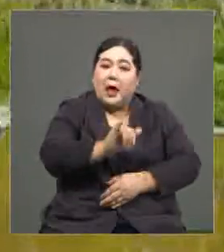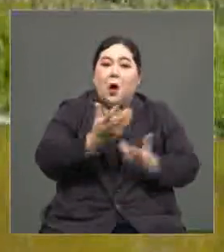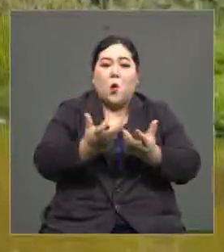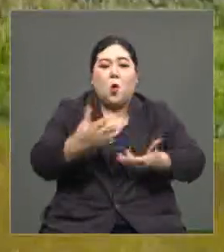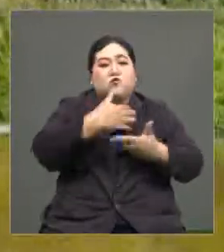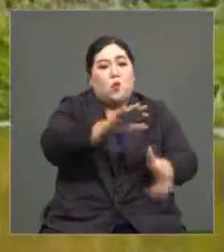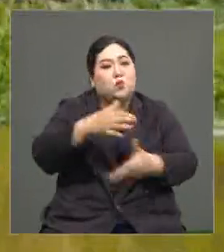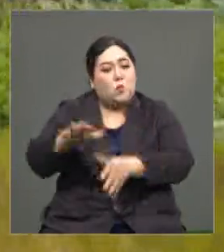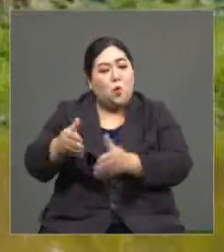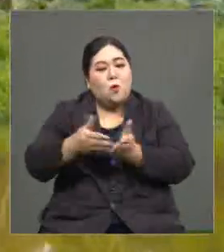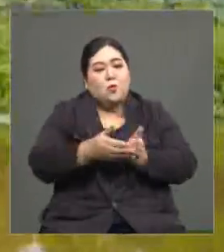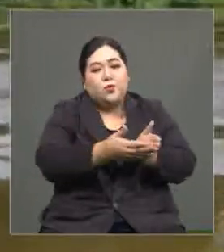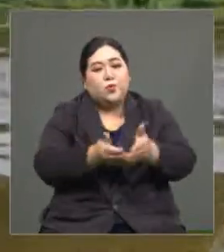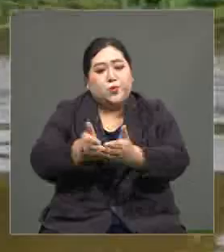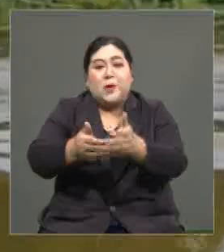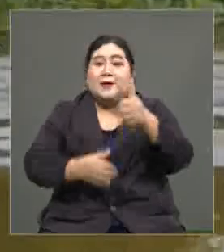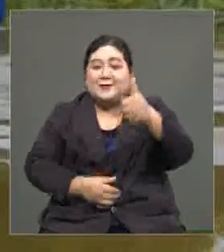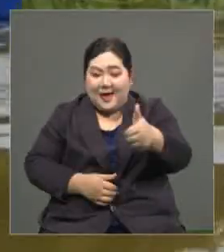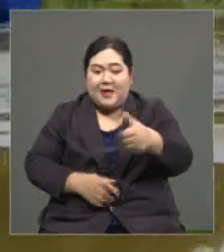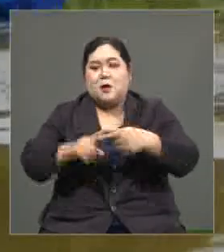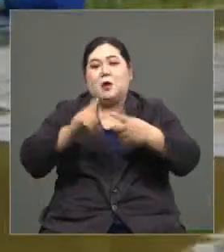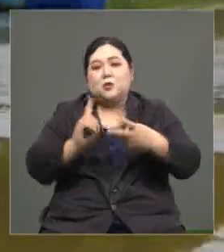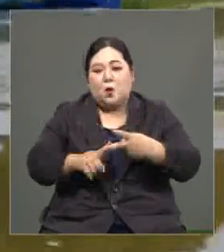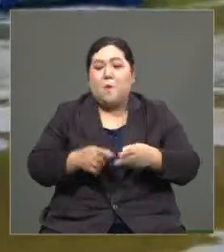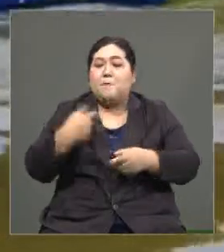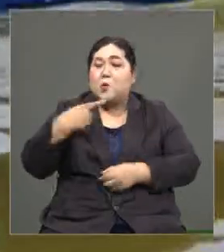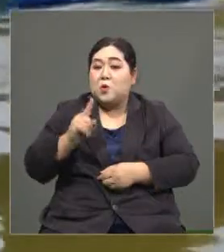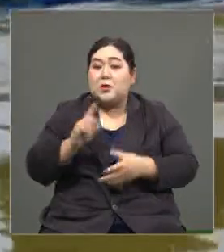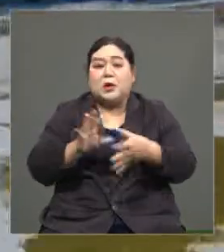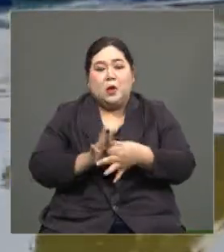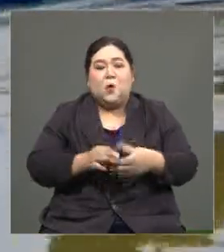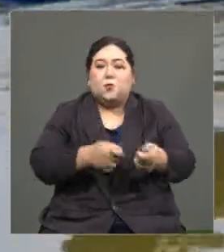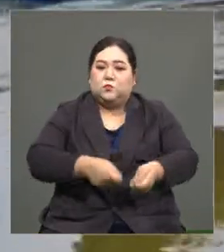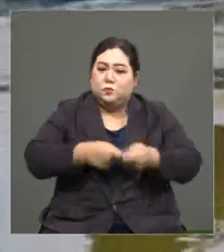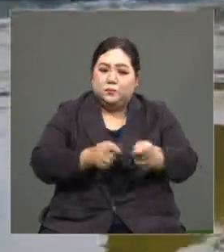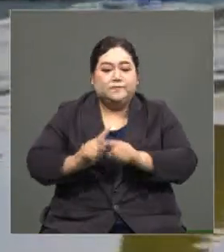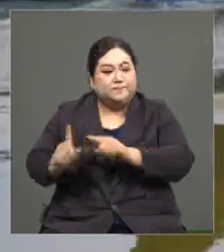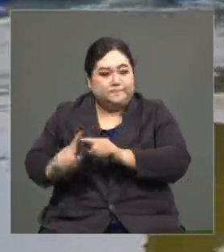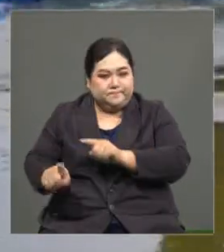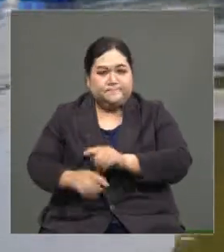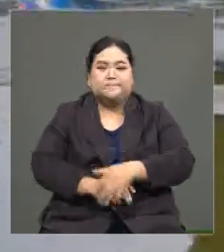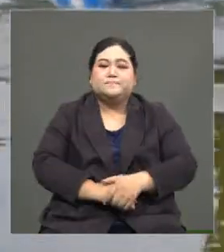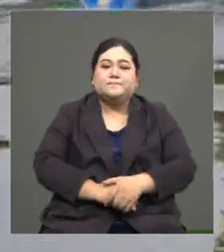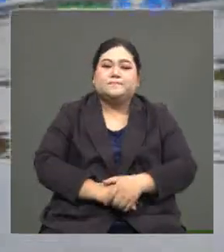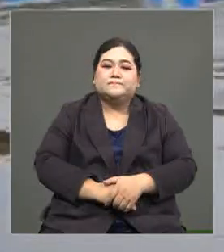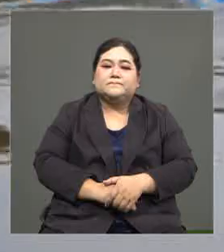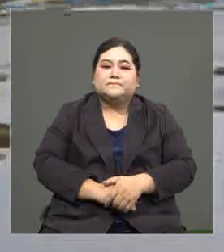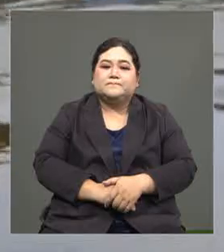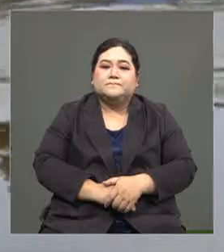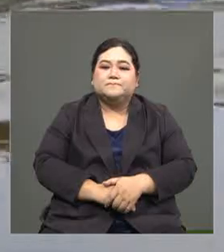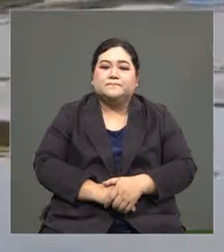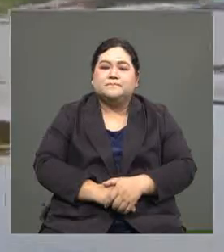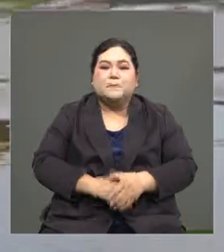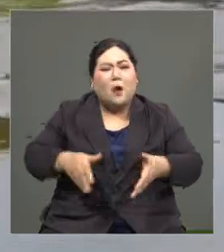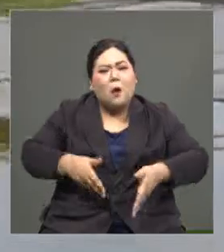ผลต่างๆไปยังตลาดในพื้นที่ใกล้เคียงได้ส่วนชื่อคลองขนมจีนเชื่อว่าหลายคนก็อาจจะสงสัยนะคะตั้งแต่ได้ยินเนื่องจากว่